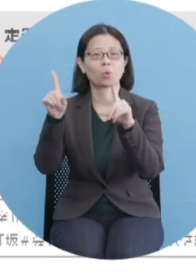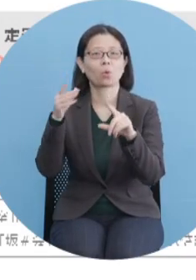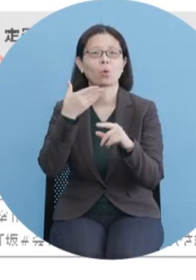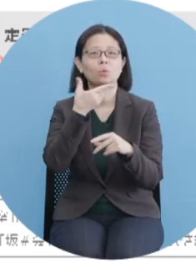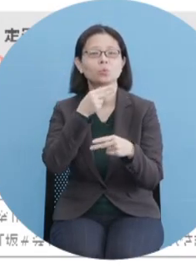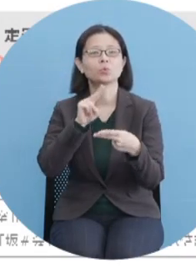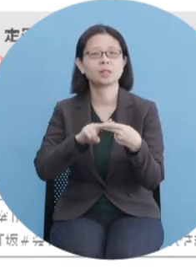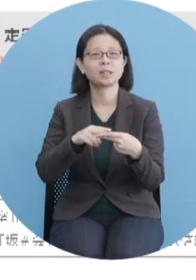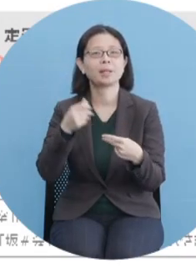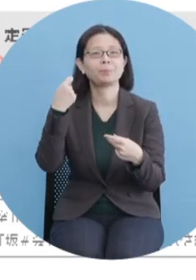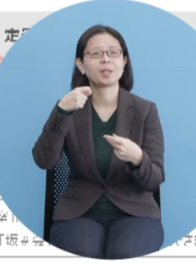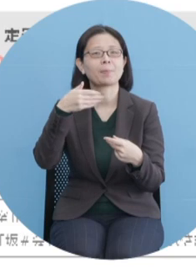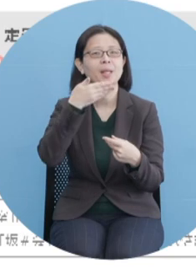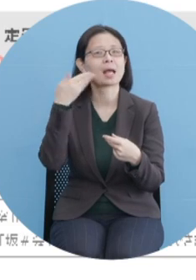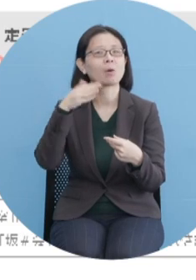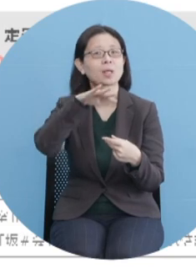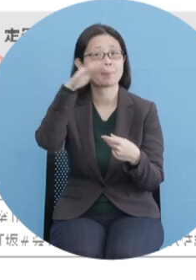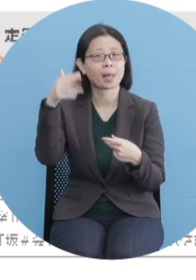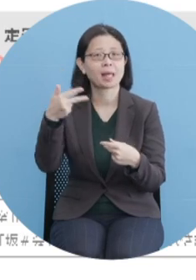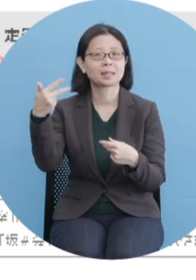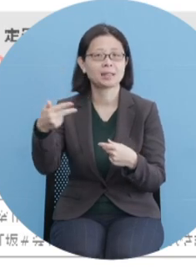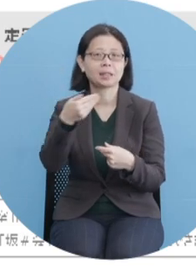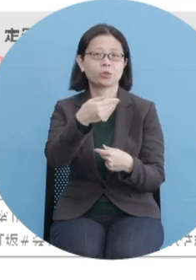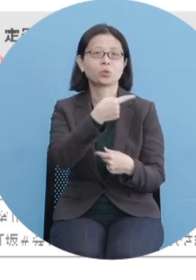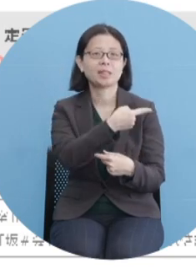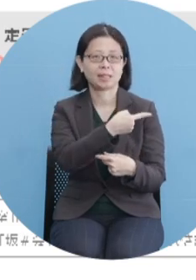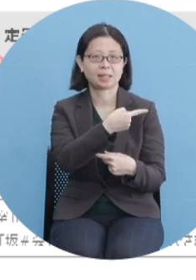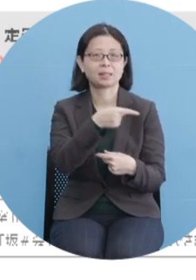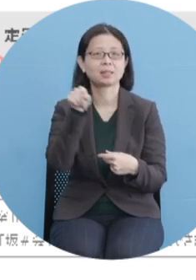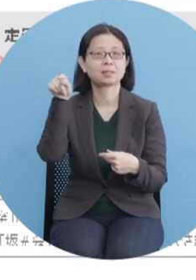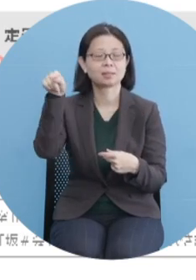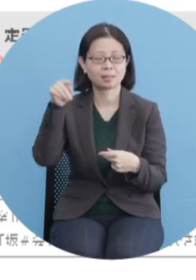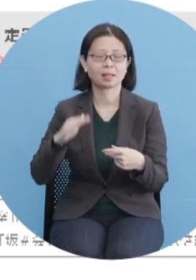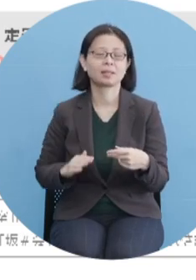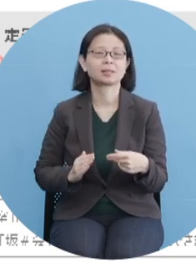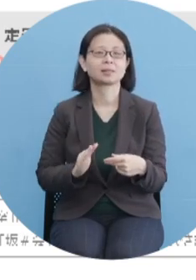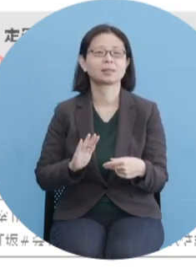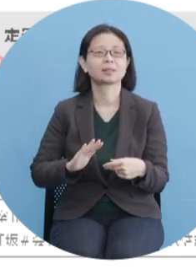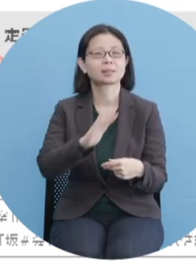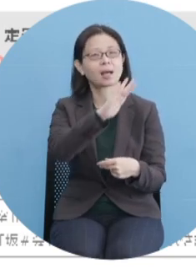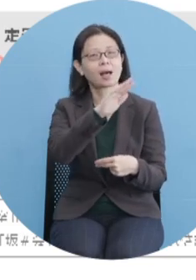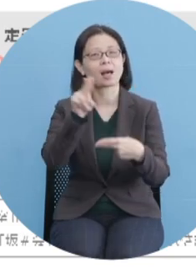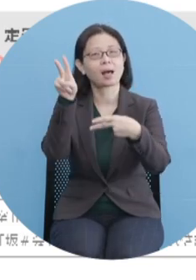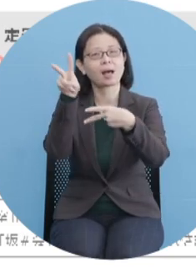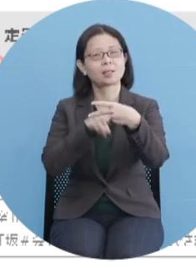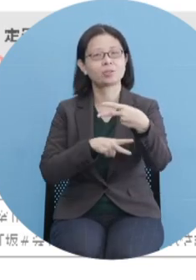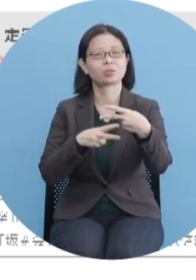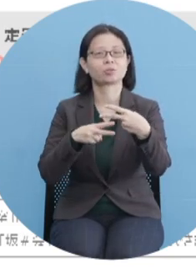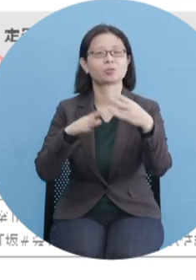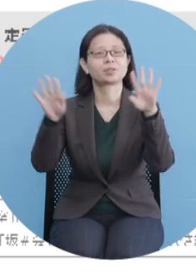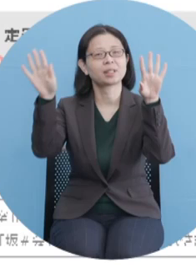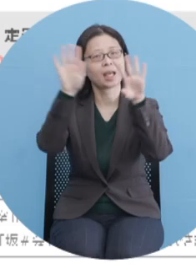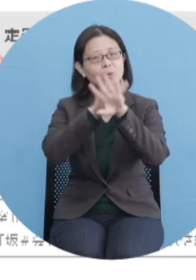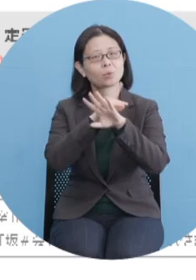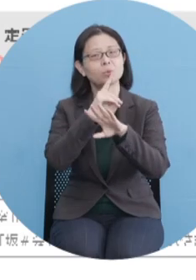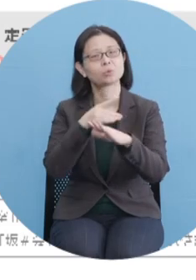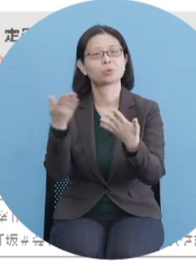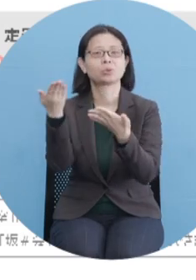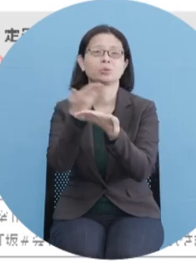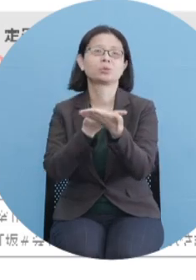南青山291でえサハシナイトという風な名称で